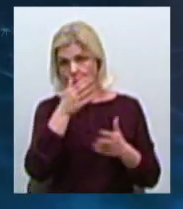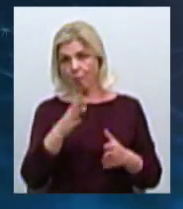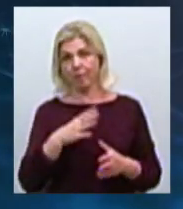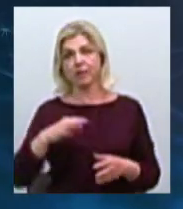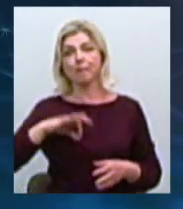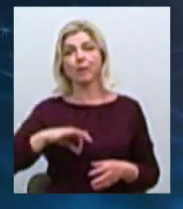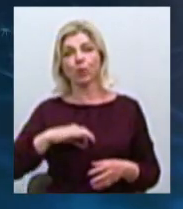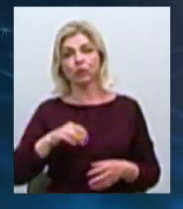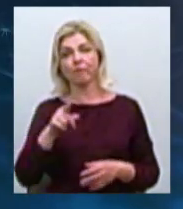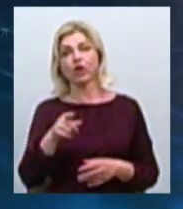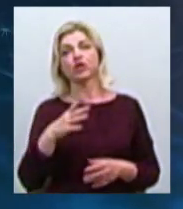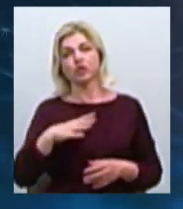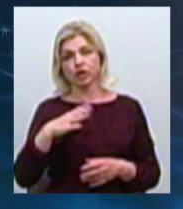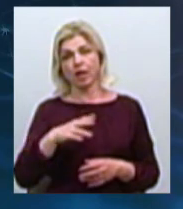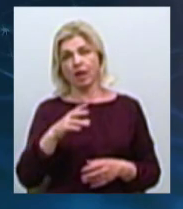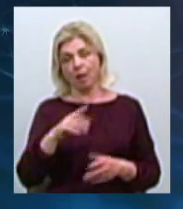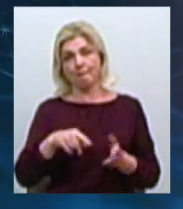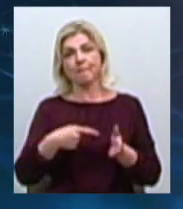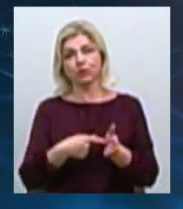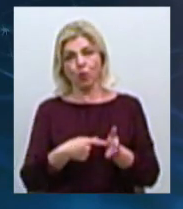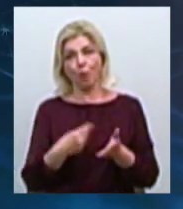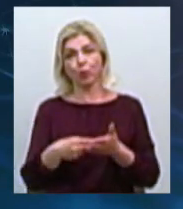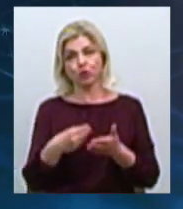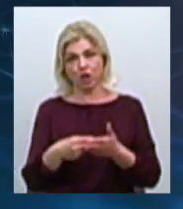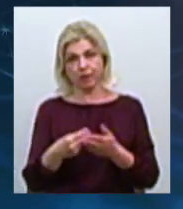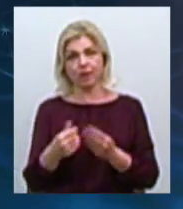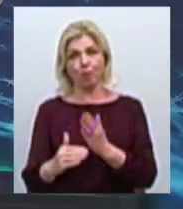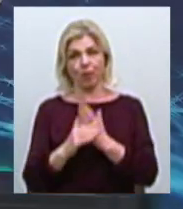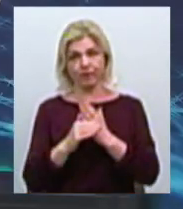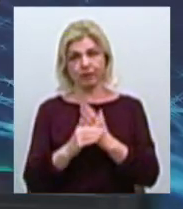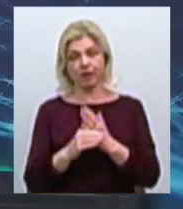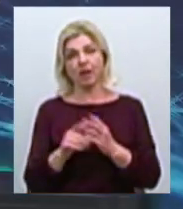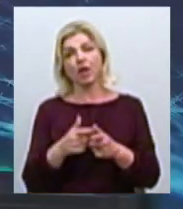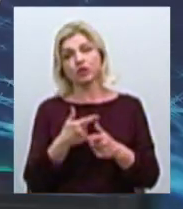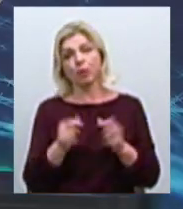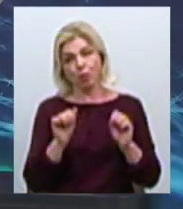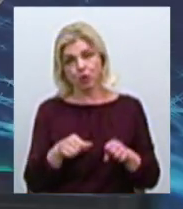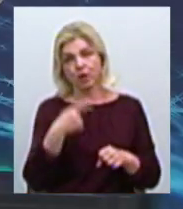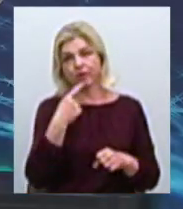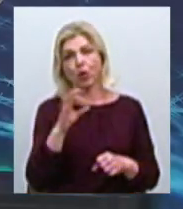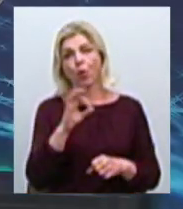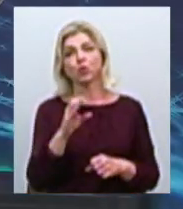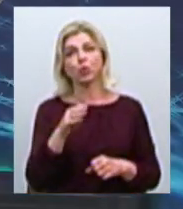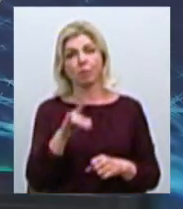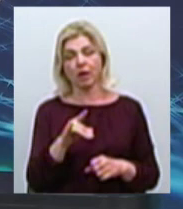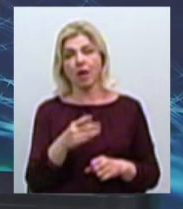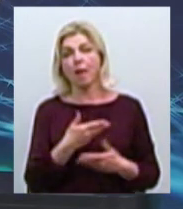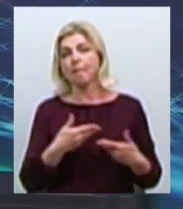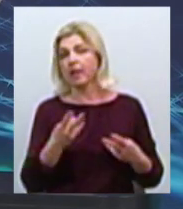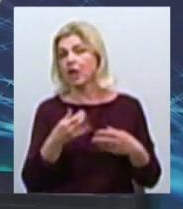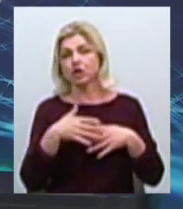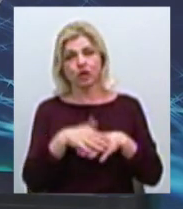ви очікуєте на вливання з міського бюджету. Чи можна говорити про суми? Нет, мы не считали,